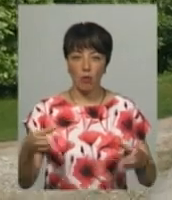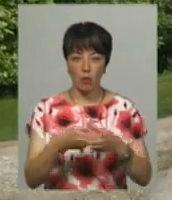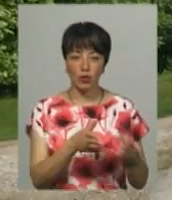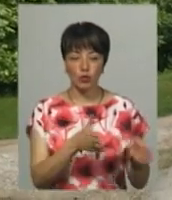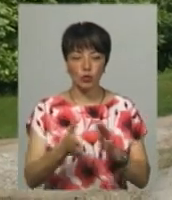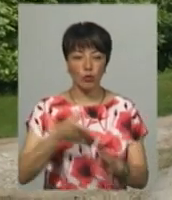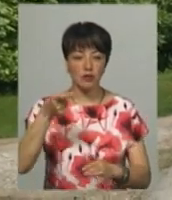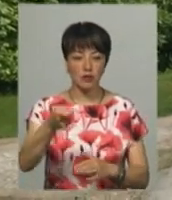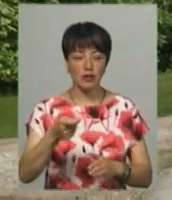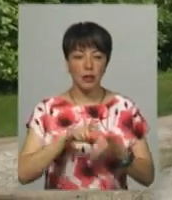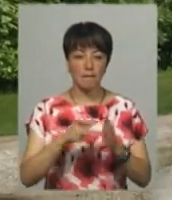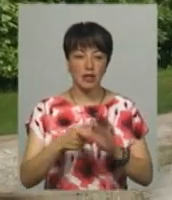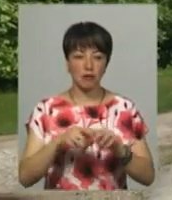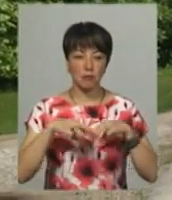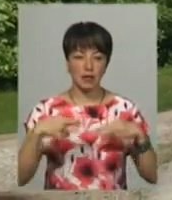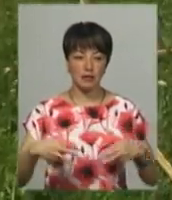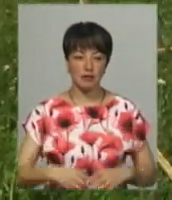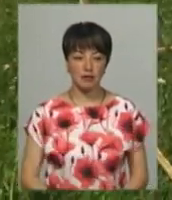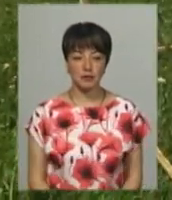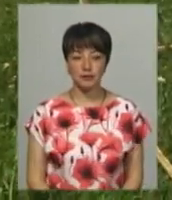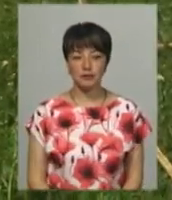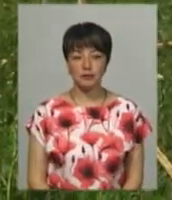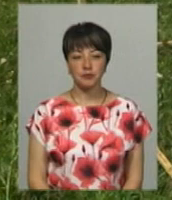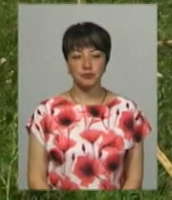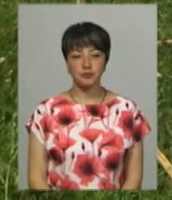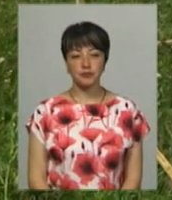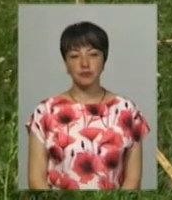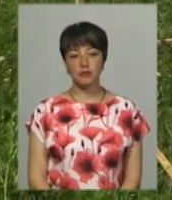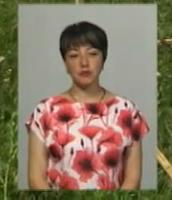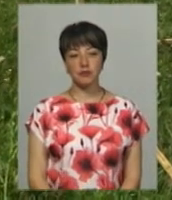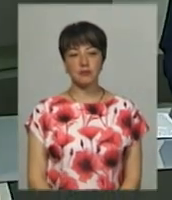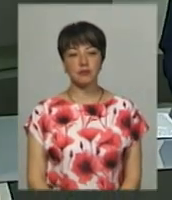готується позиватися з Кабінету міністрів. Михайло Жила, Дем'ян Цегольник, новини Поділля Центр.